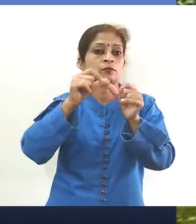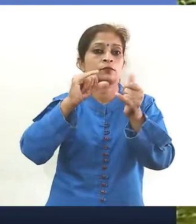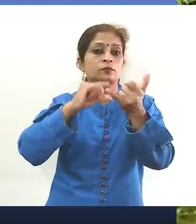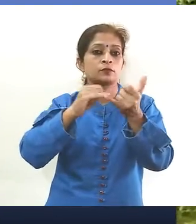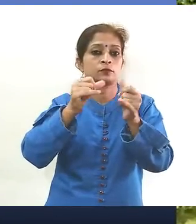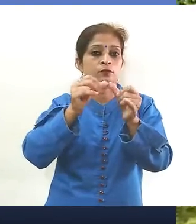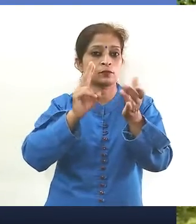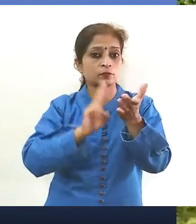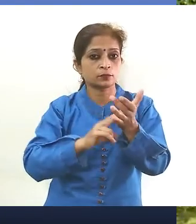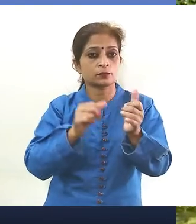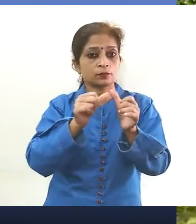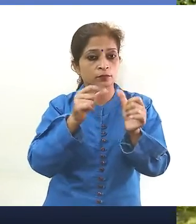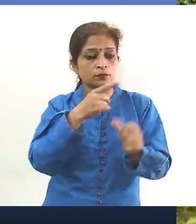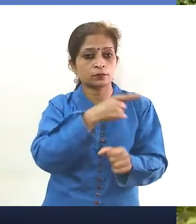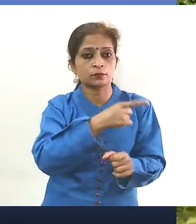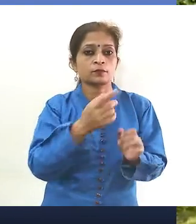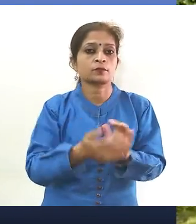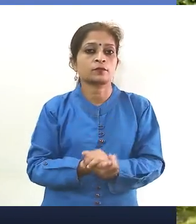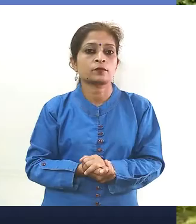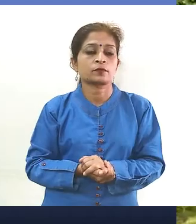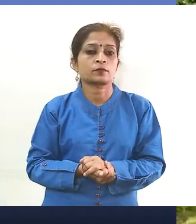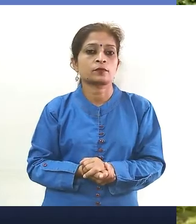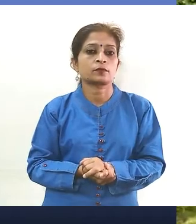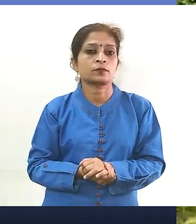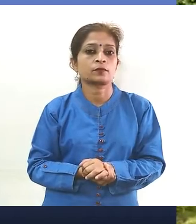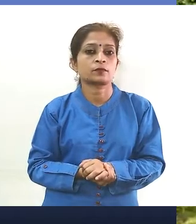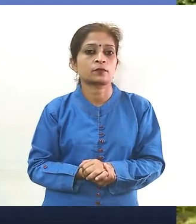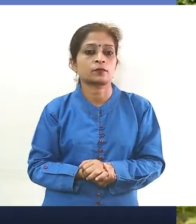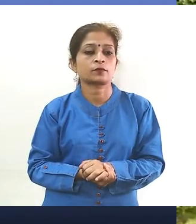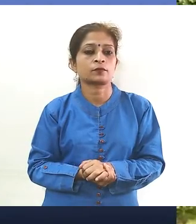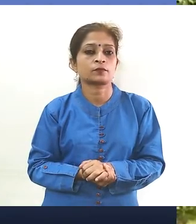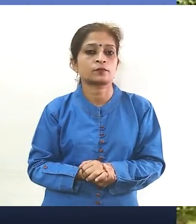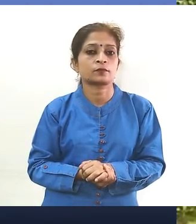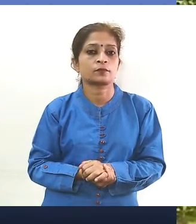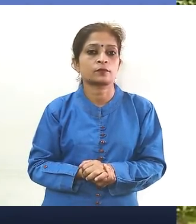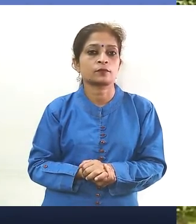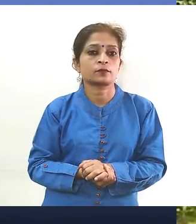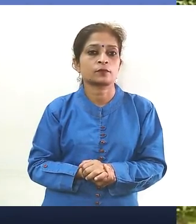आगे झुकना, हाथ घुटनों से लगाना,